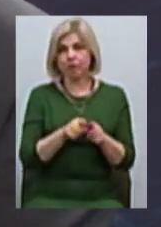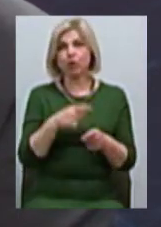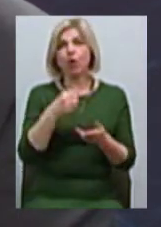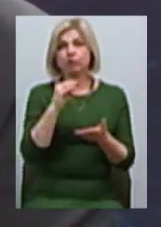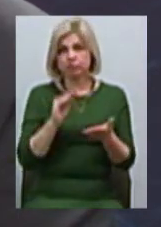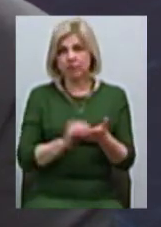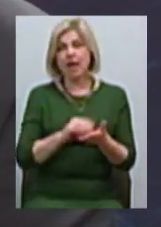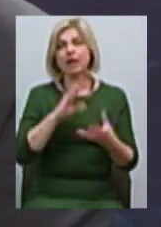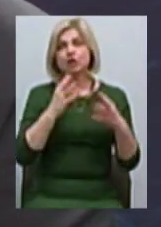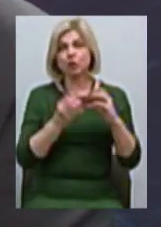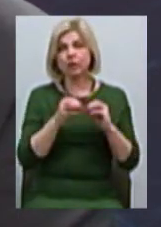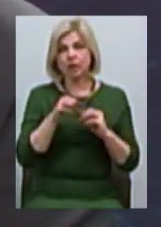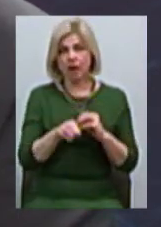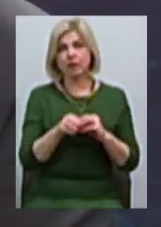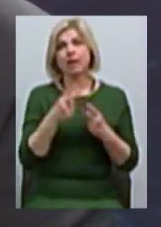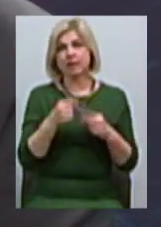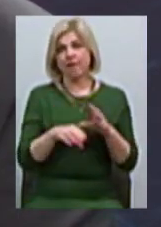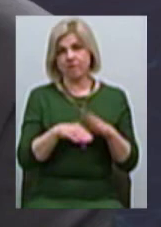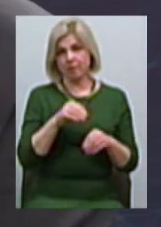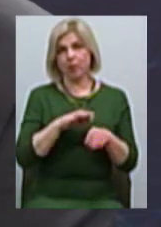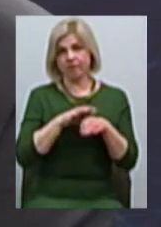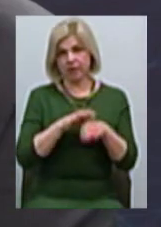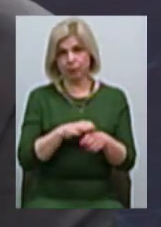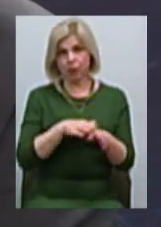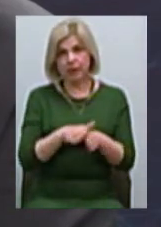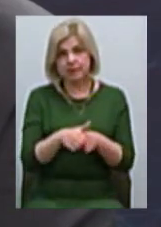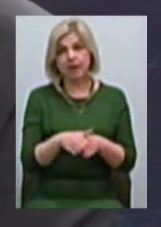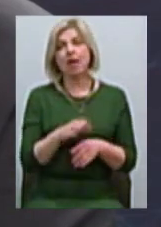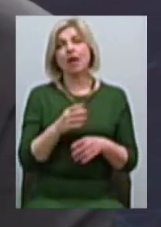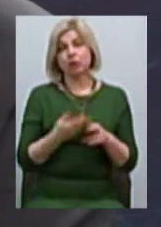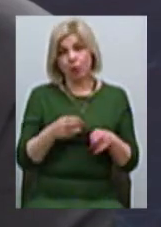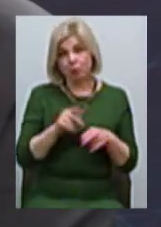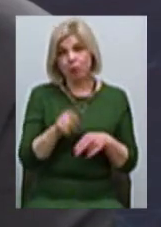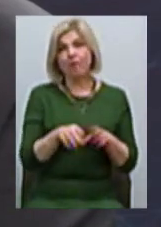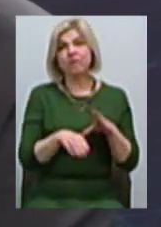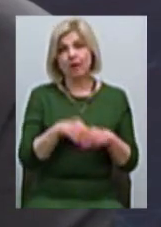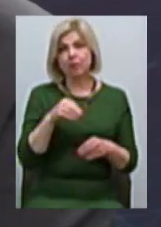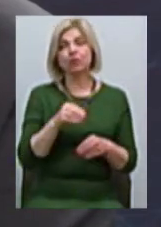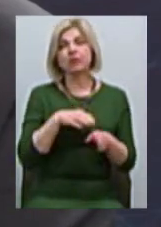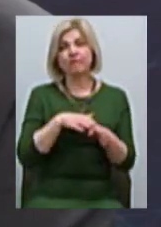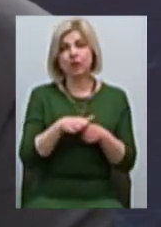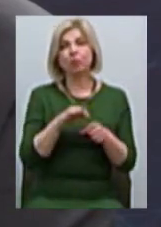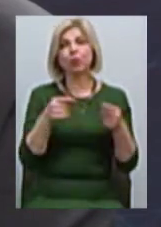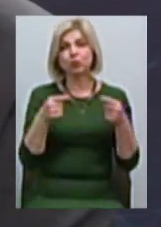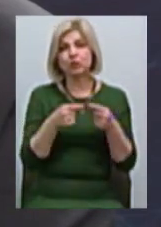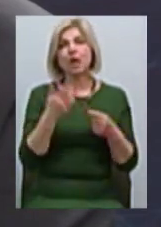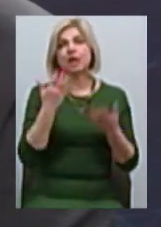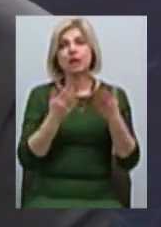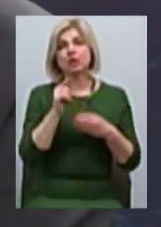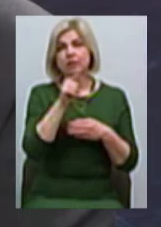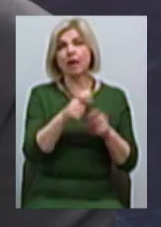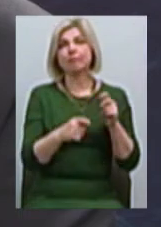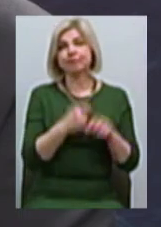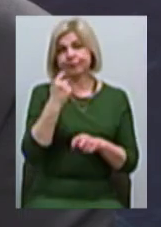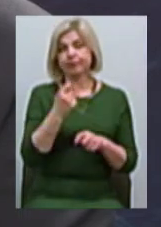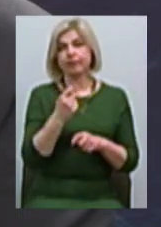по тим дільницям, де вибори відбулись. Відповідно, вибори все ж таки відбудуться, навіть якщо там зірвуться десь вибори